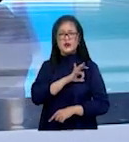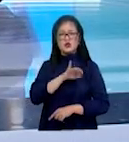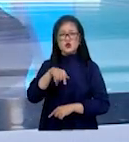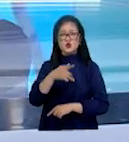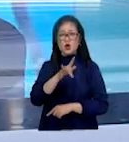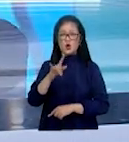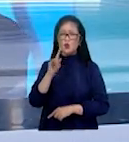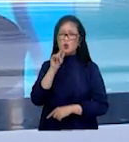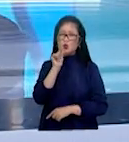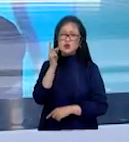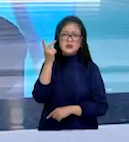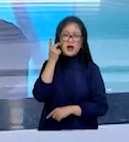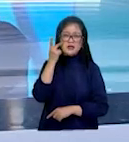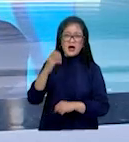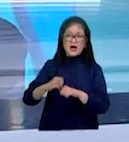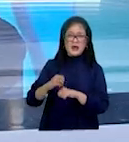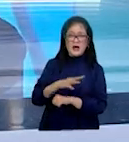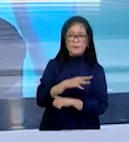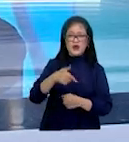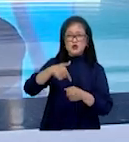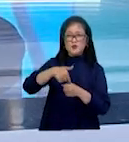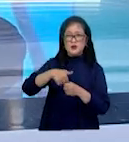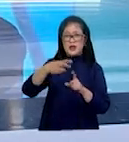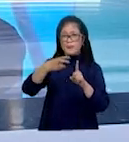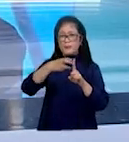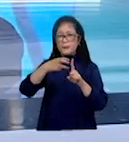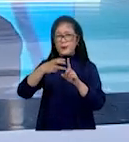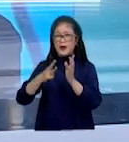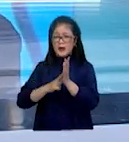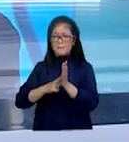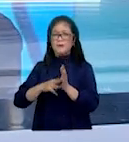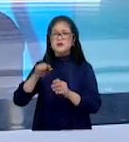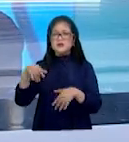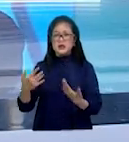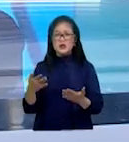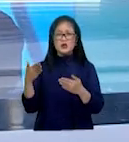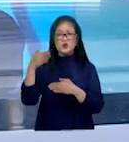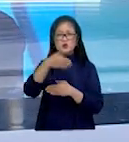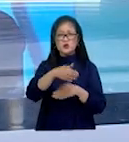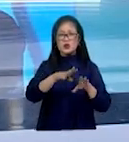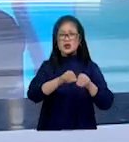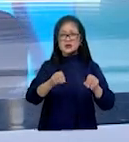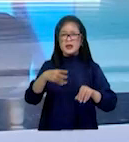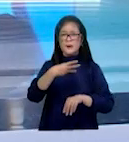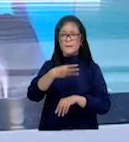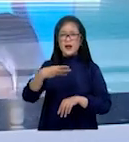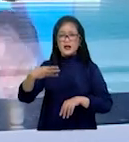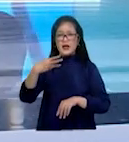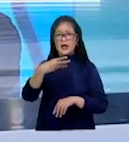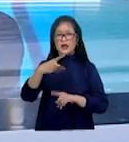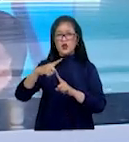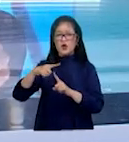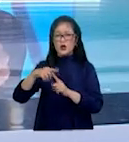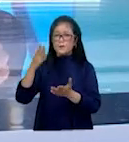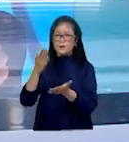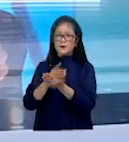Widodo dalam mengantisipasi dampak pengalihan subsidi BBM. Untuk itu dalam kunjungan kerja ke Belanda, Erick Thohir memutuskan untuk